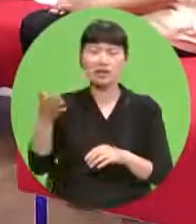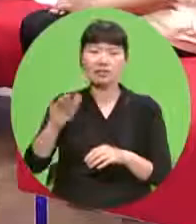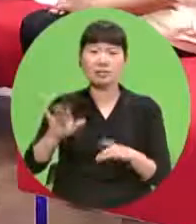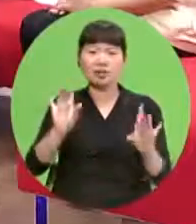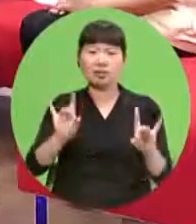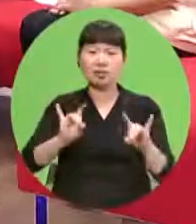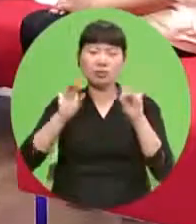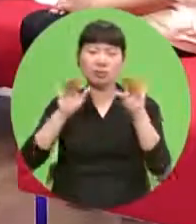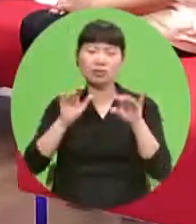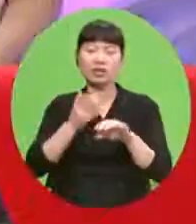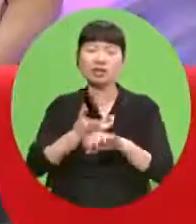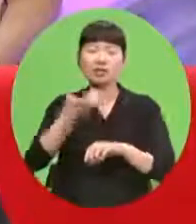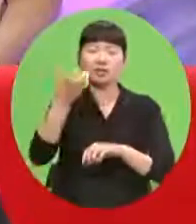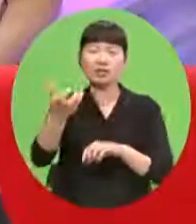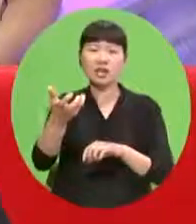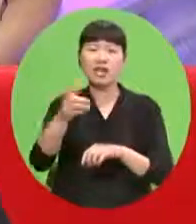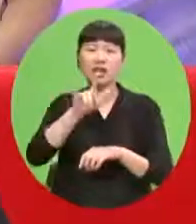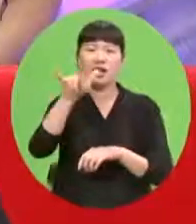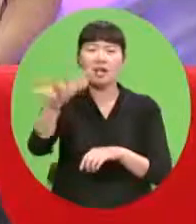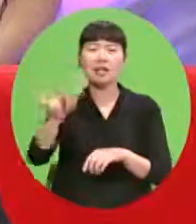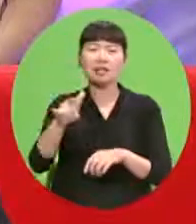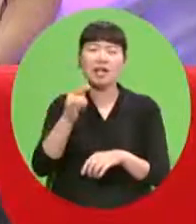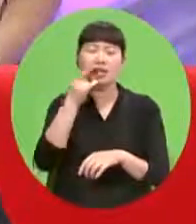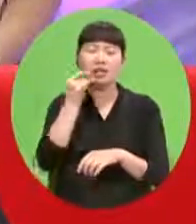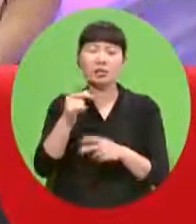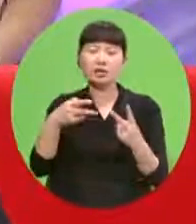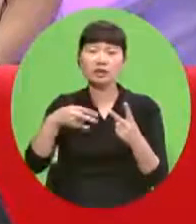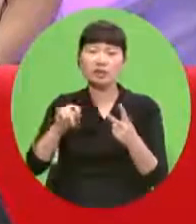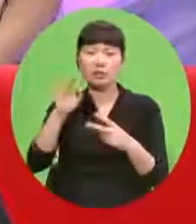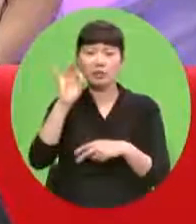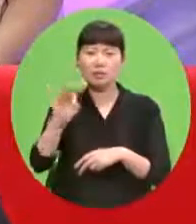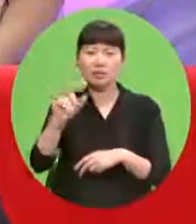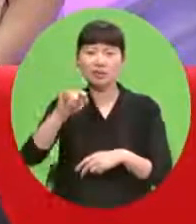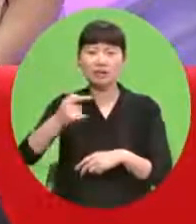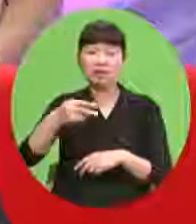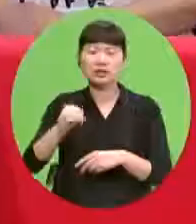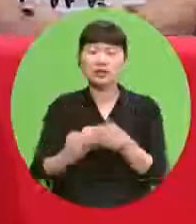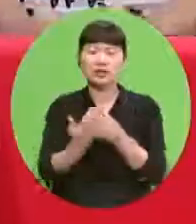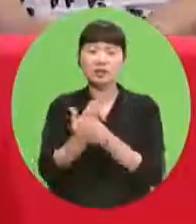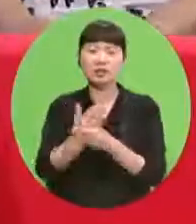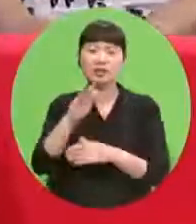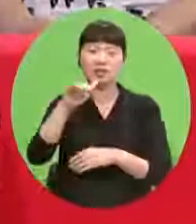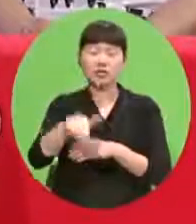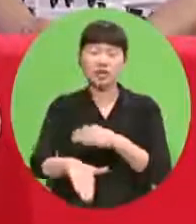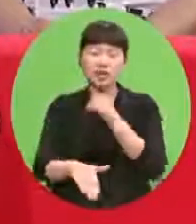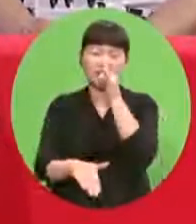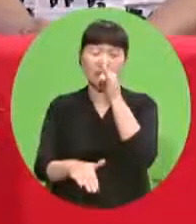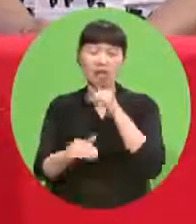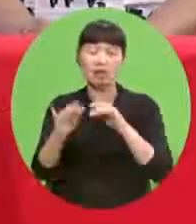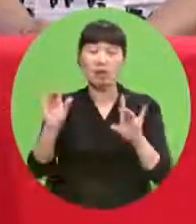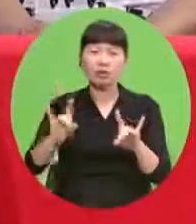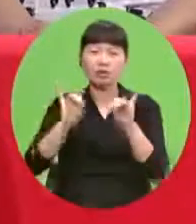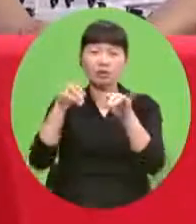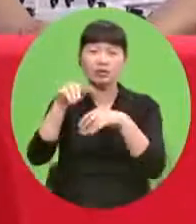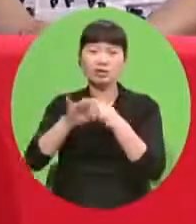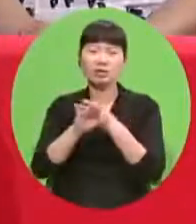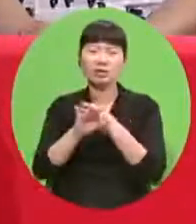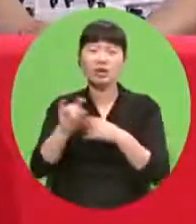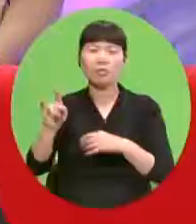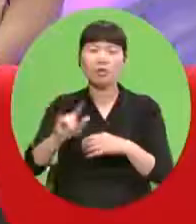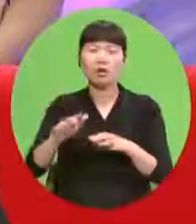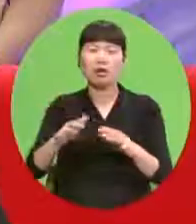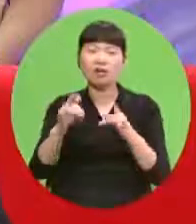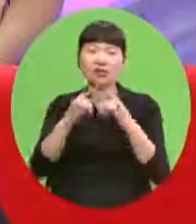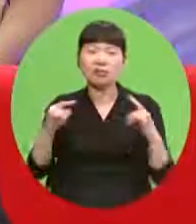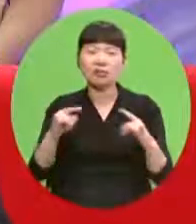간 일본 2세들을 비교해봤더니 근시 유병률이 굉장히 낮았어요. 그래서 이게 호주 가면은 이제 캠핑도 하고 아웃도어